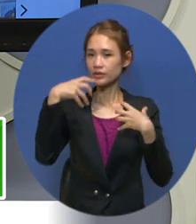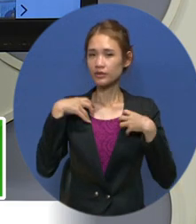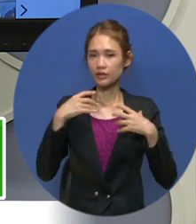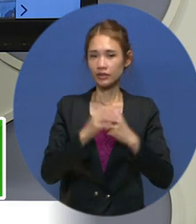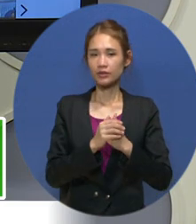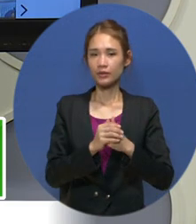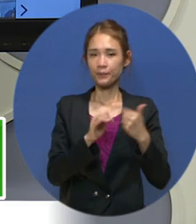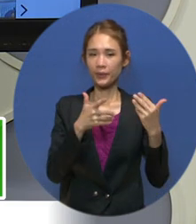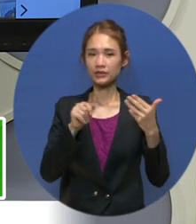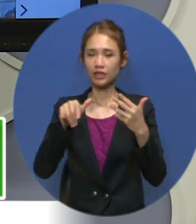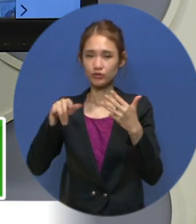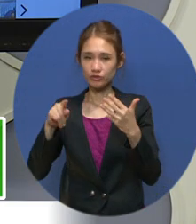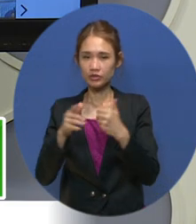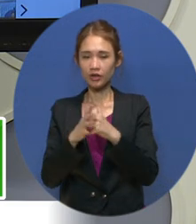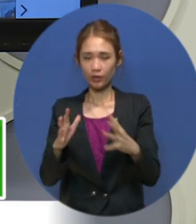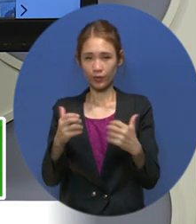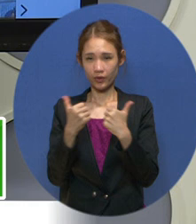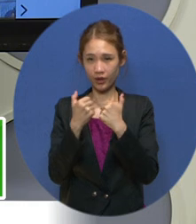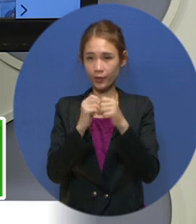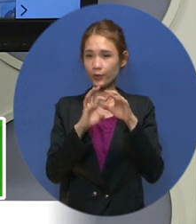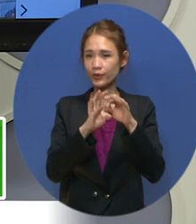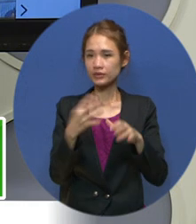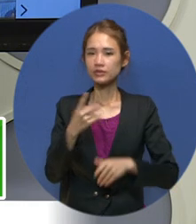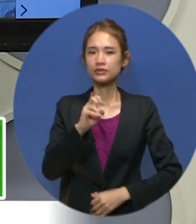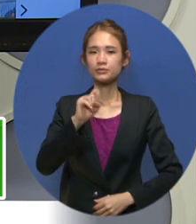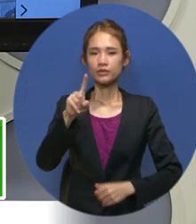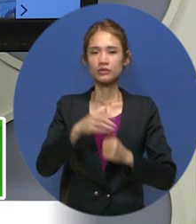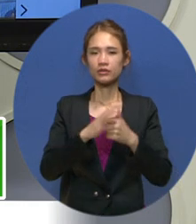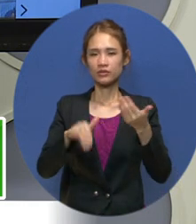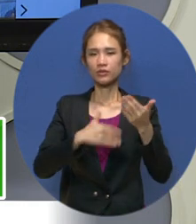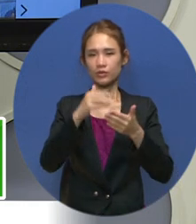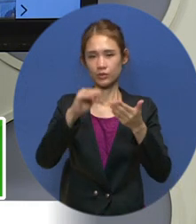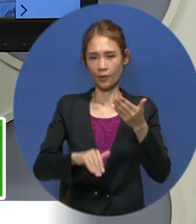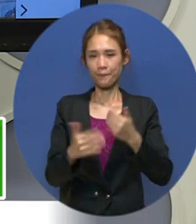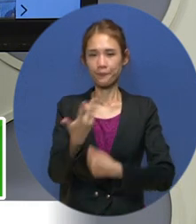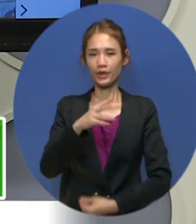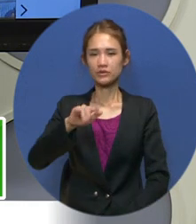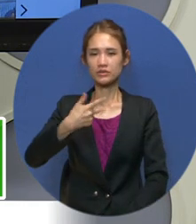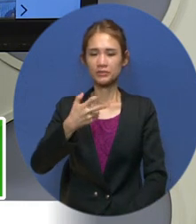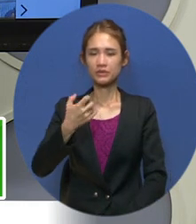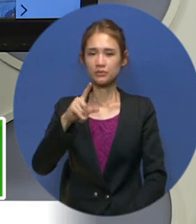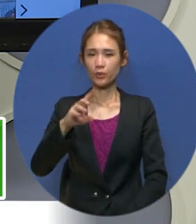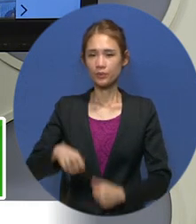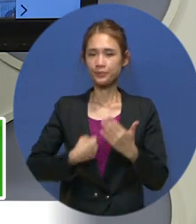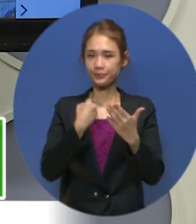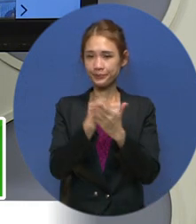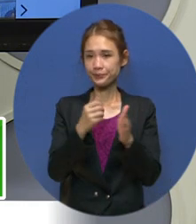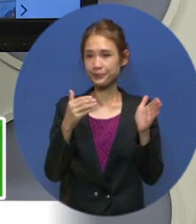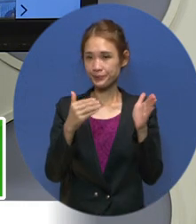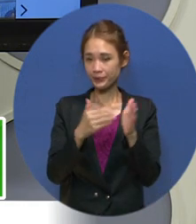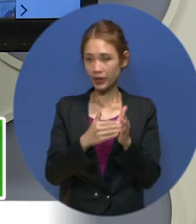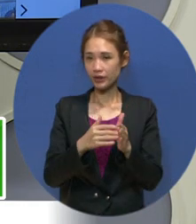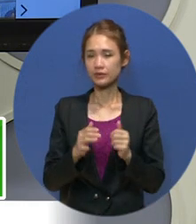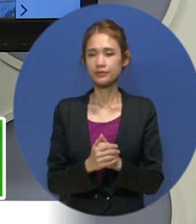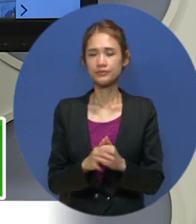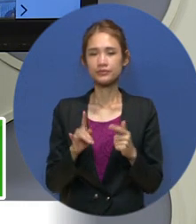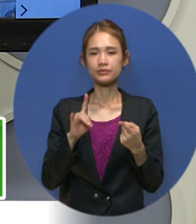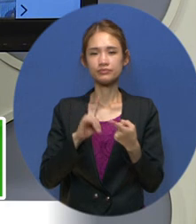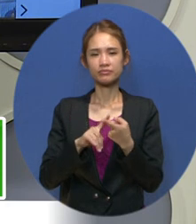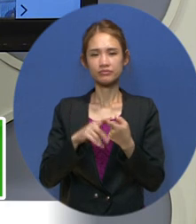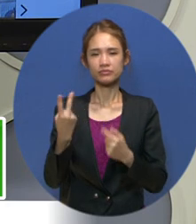개최해 2021년 적용 최저임금 수준을 시그 8,720 원 으로 의결했습니다 이는